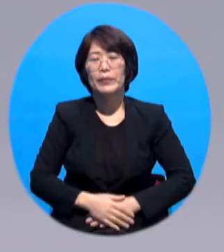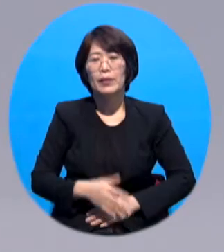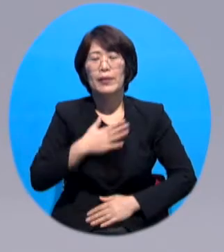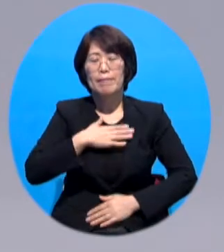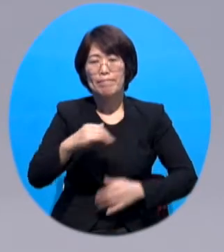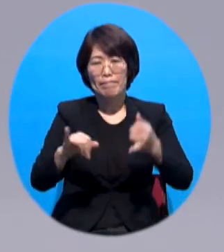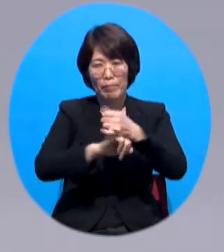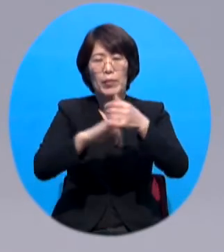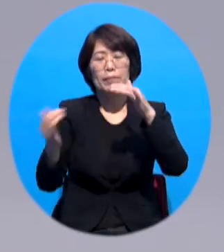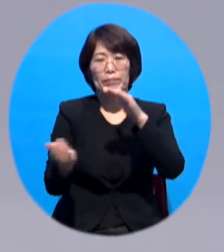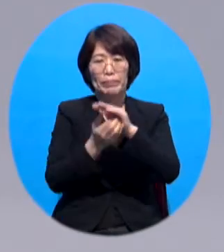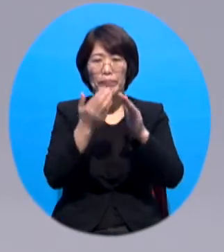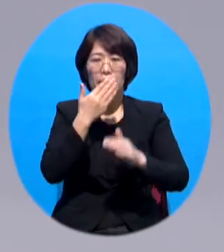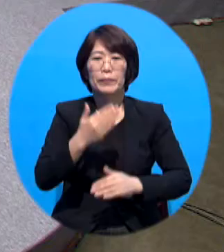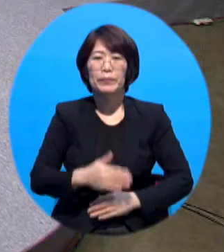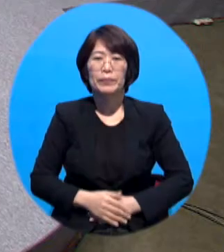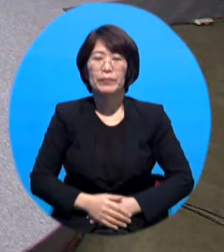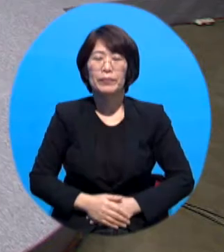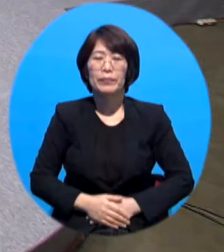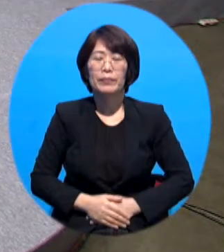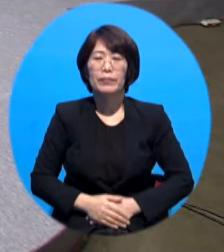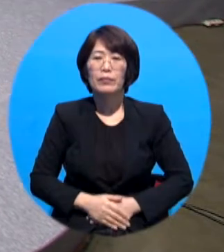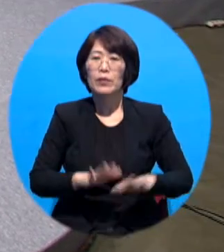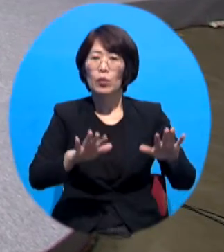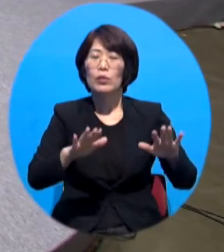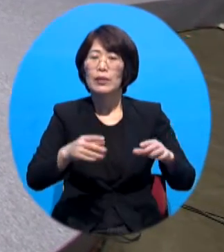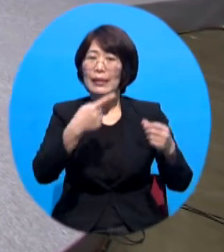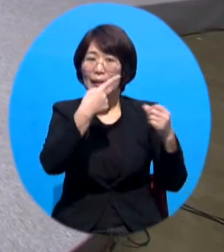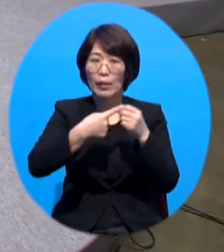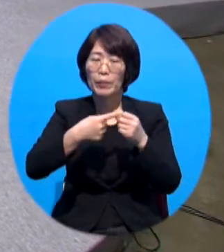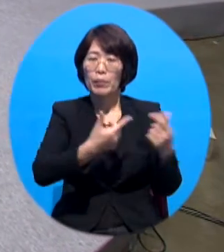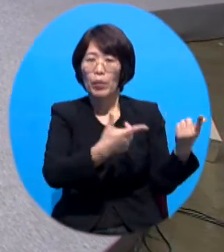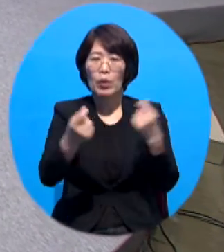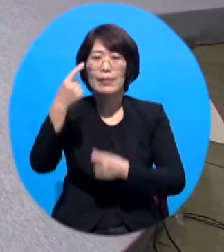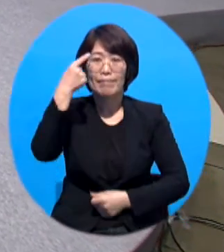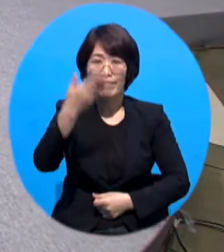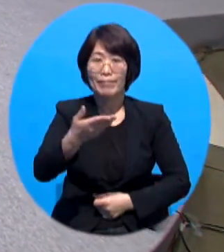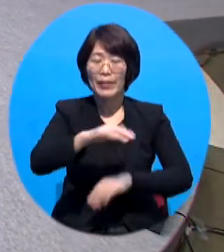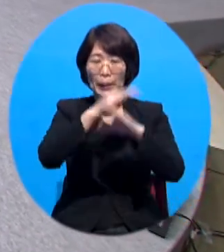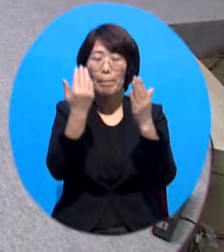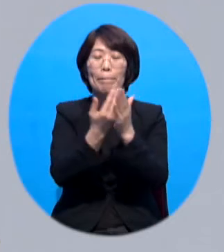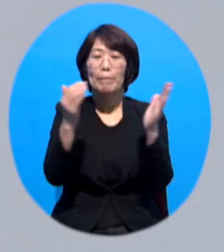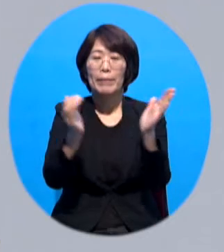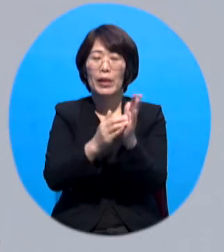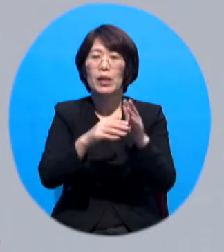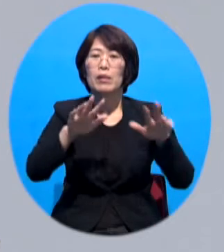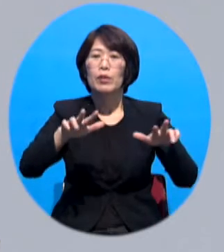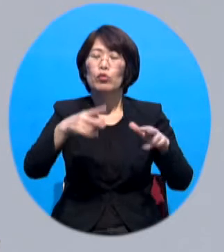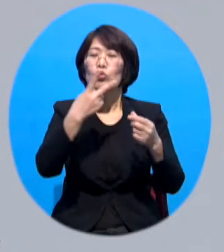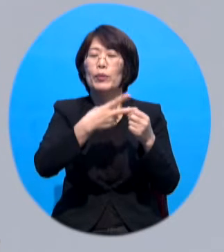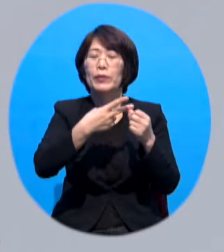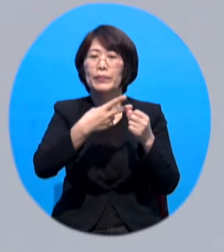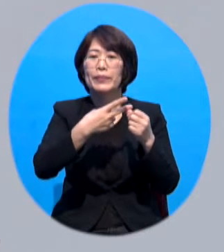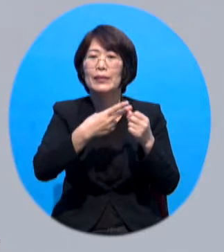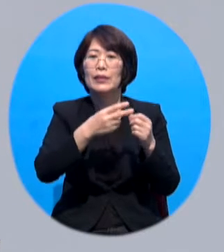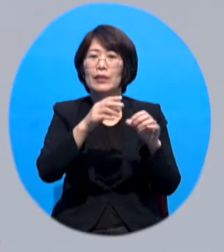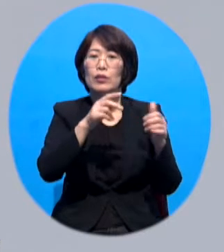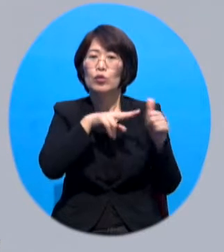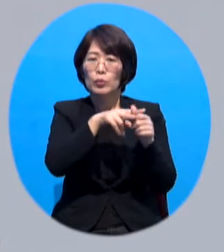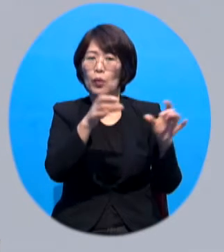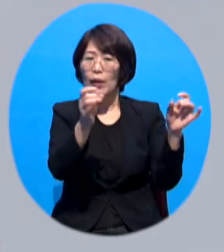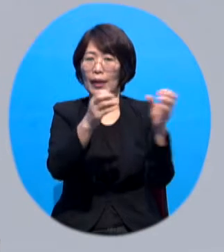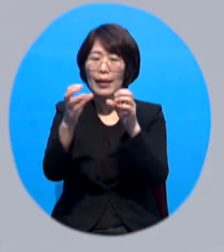그렇게 하겠습니다 4 이렇게 해서 첫 번째 공통 실무 니 마무리됐습니다 이번엔 두번째 후보간